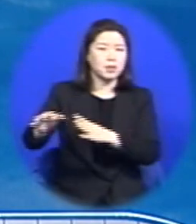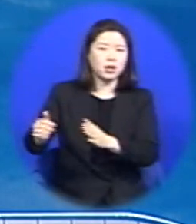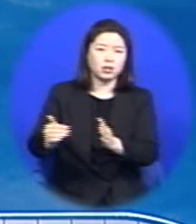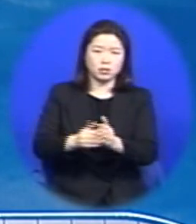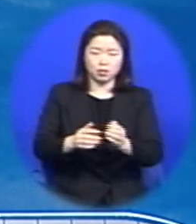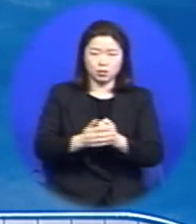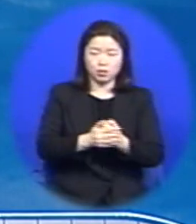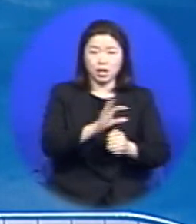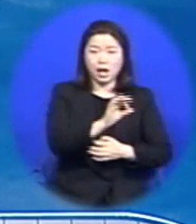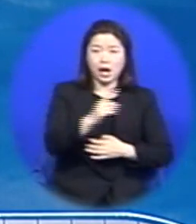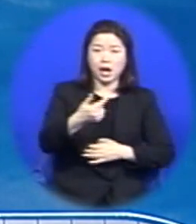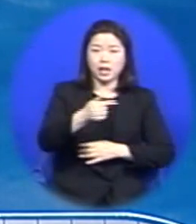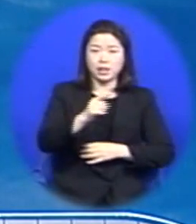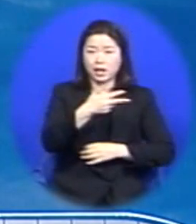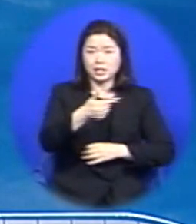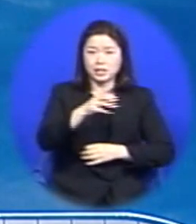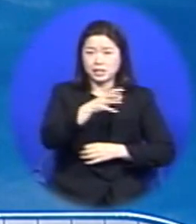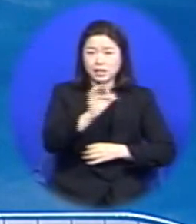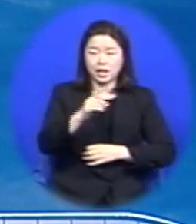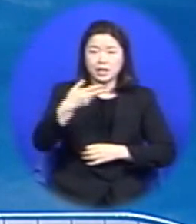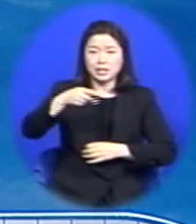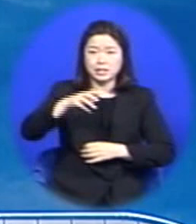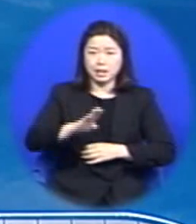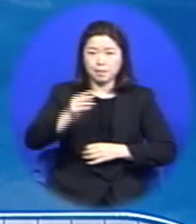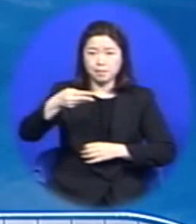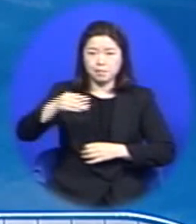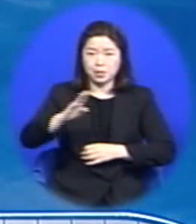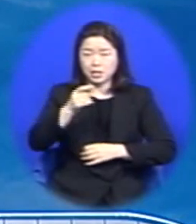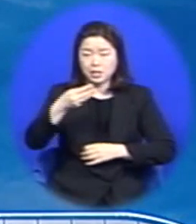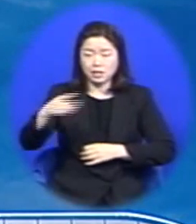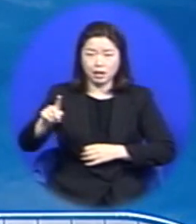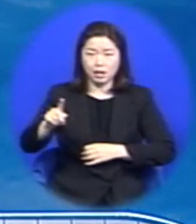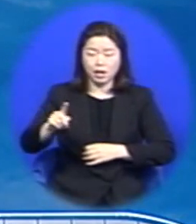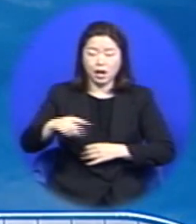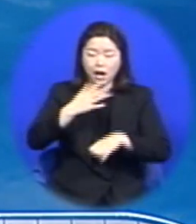아나니아와 삽비라는 하나님께 헌금 드리고 그 자리에서 죽었습니다.